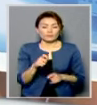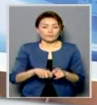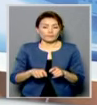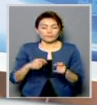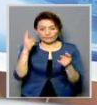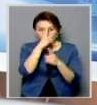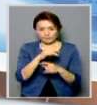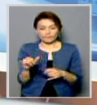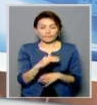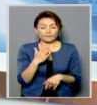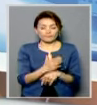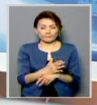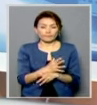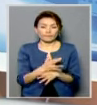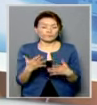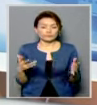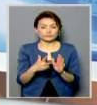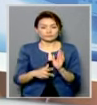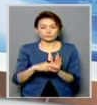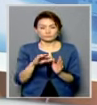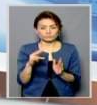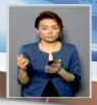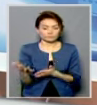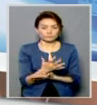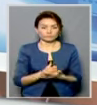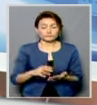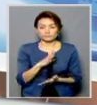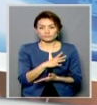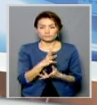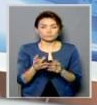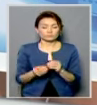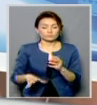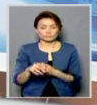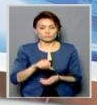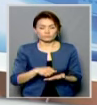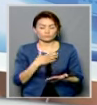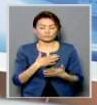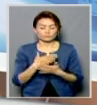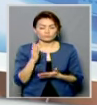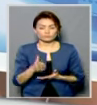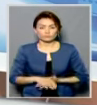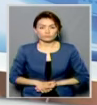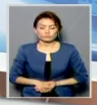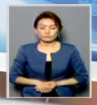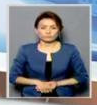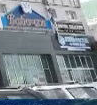предварительно городской субботник. Вывезли почти 80 тонн мусора. Чиновники призывают всех принять активное участие.